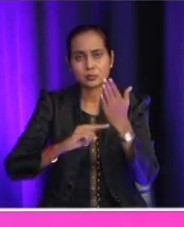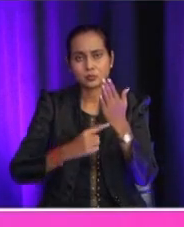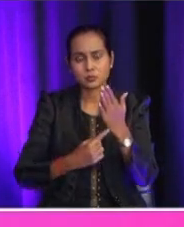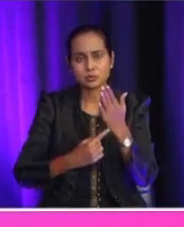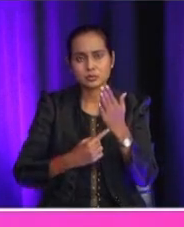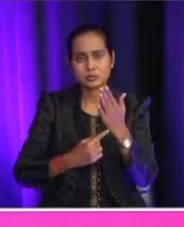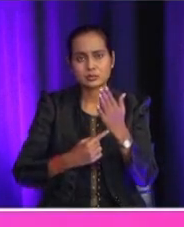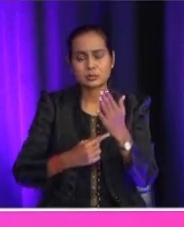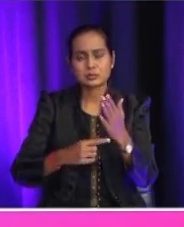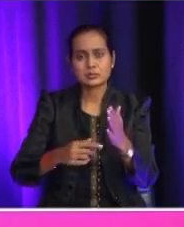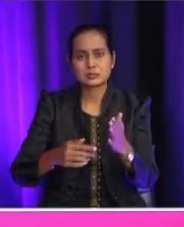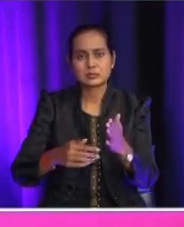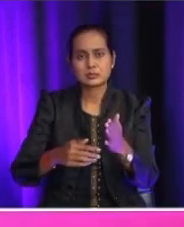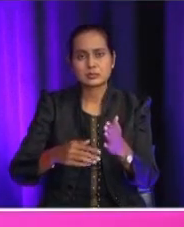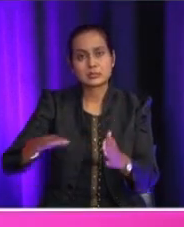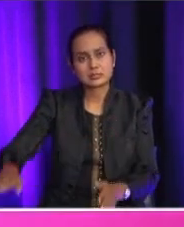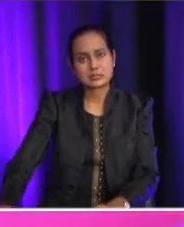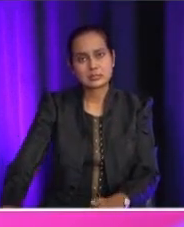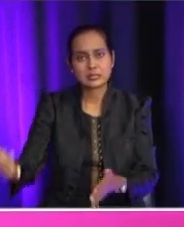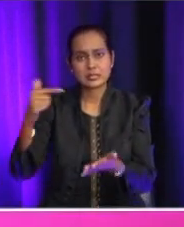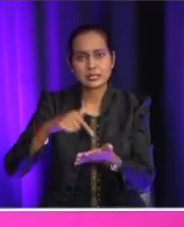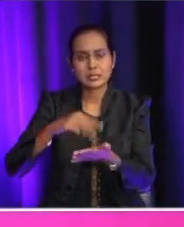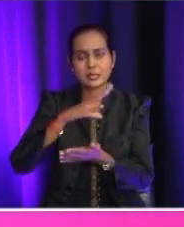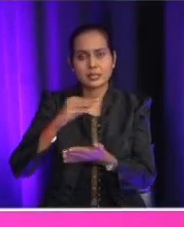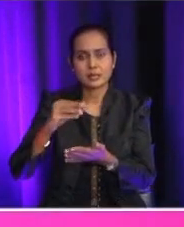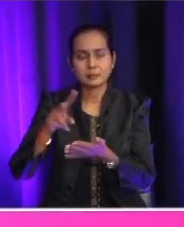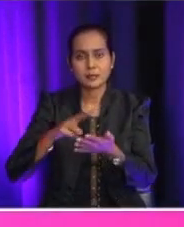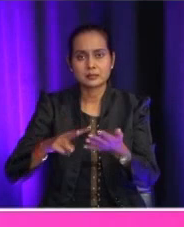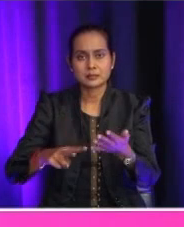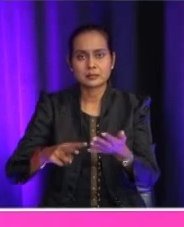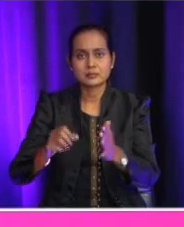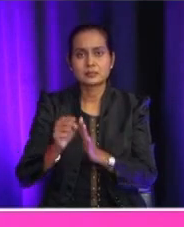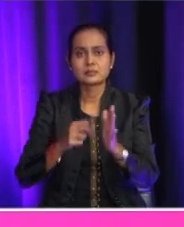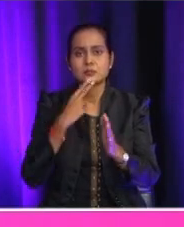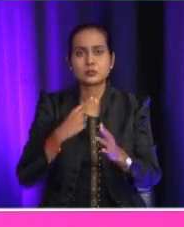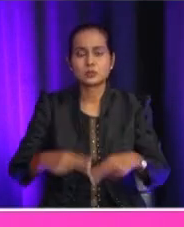kecil lagi dan individu perlu membaca sepanjang hayat demi ilmu.